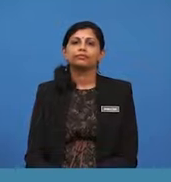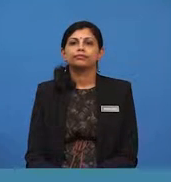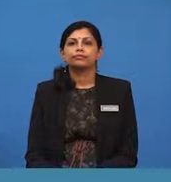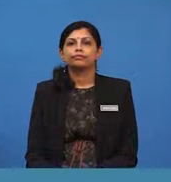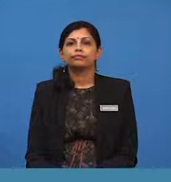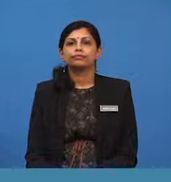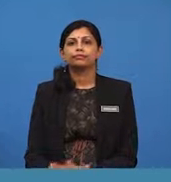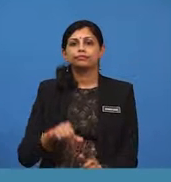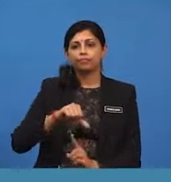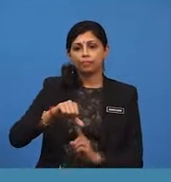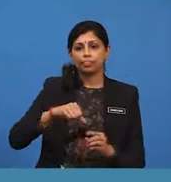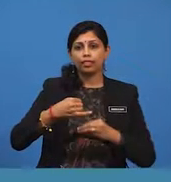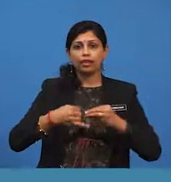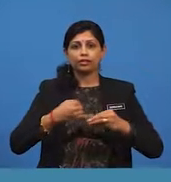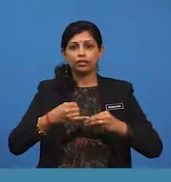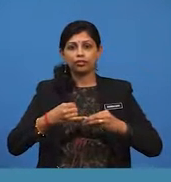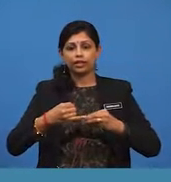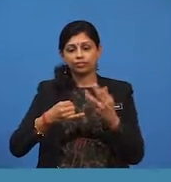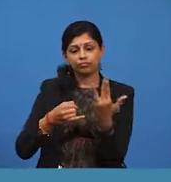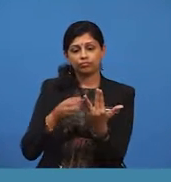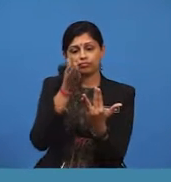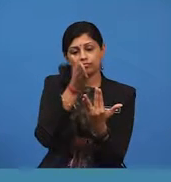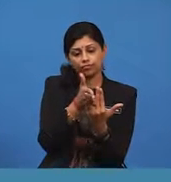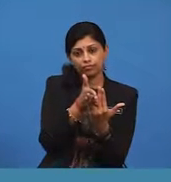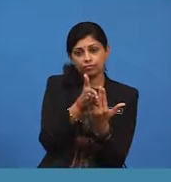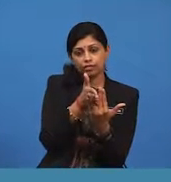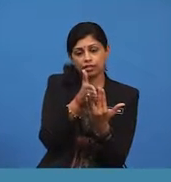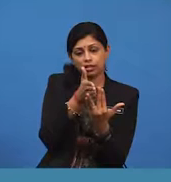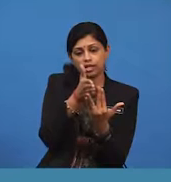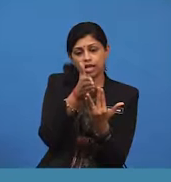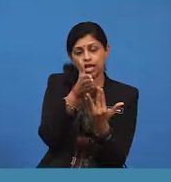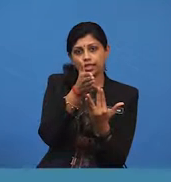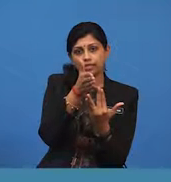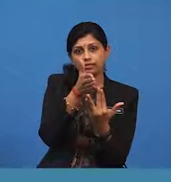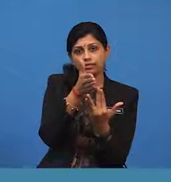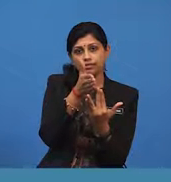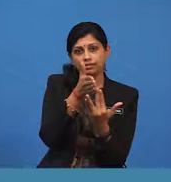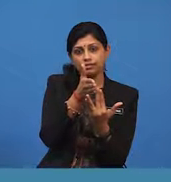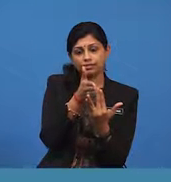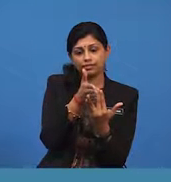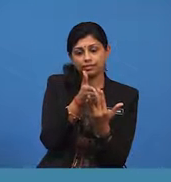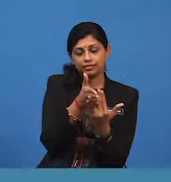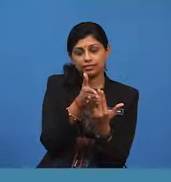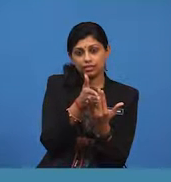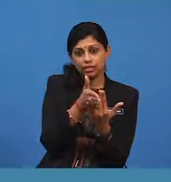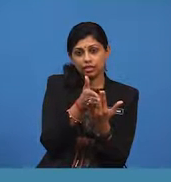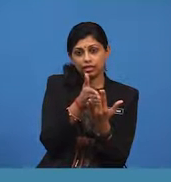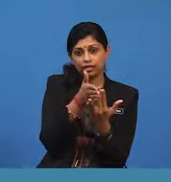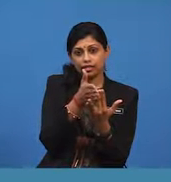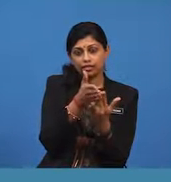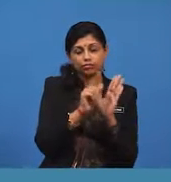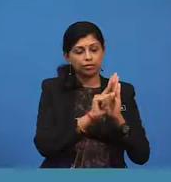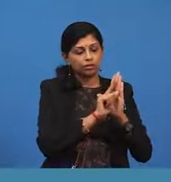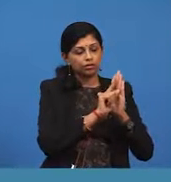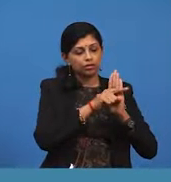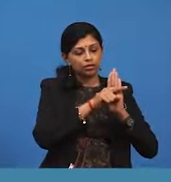Apabila dawai digerakkan ke atas di antara medan magnet, didapati terdapat pesongan